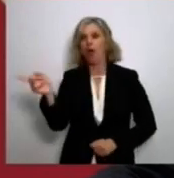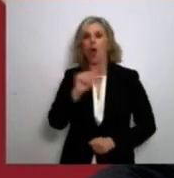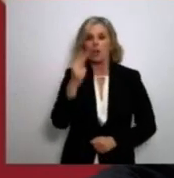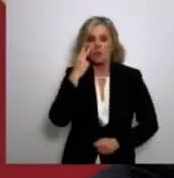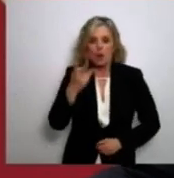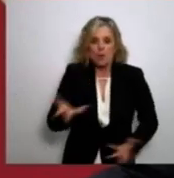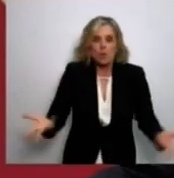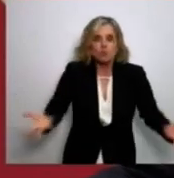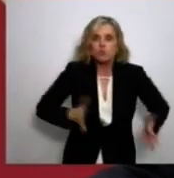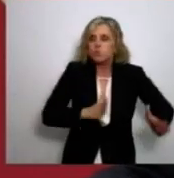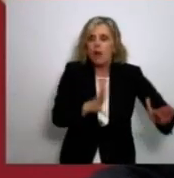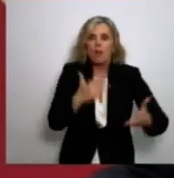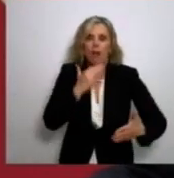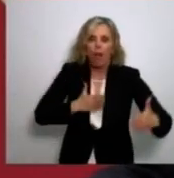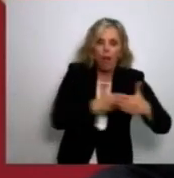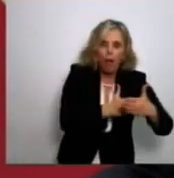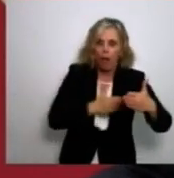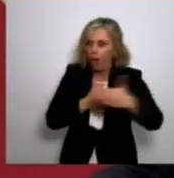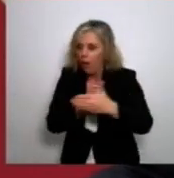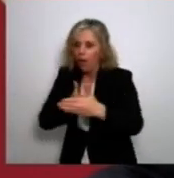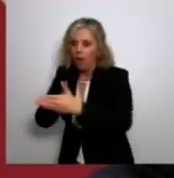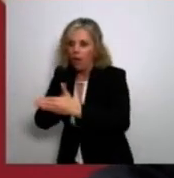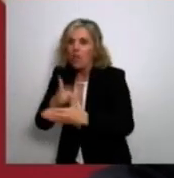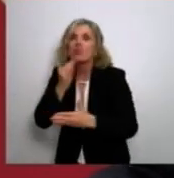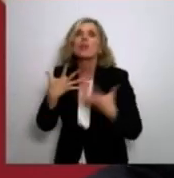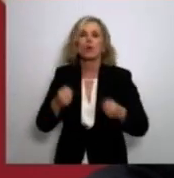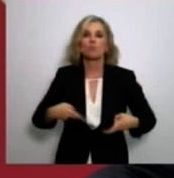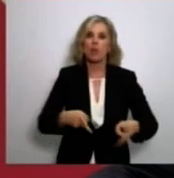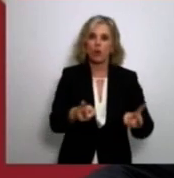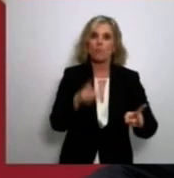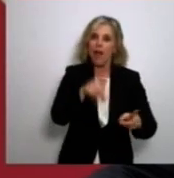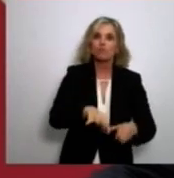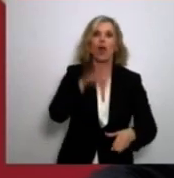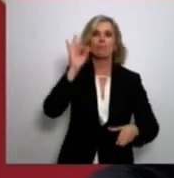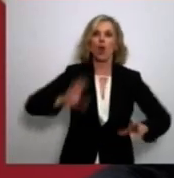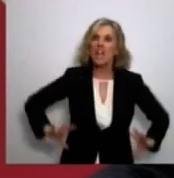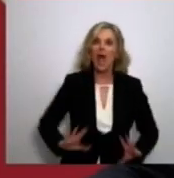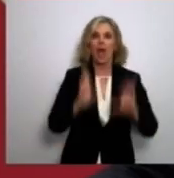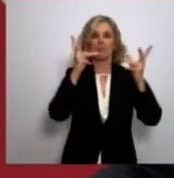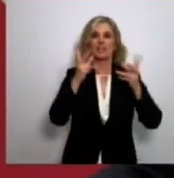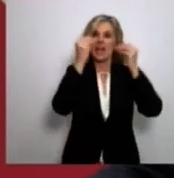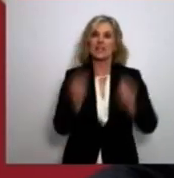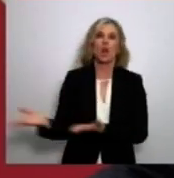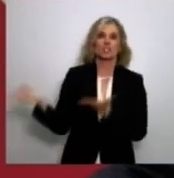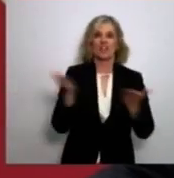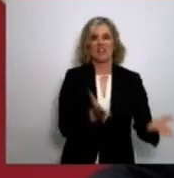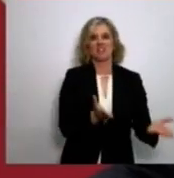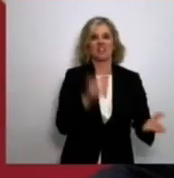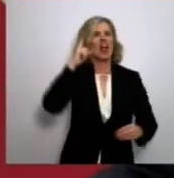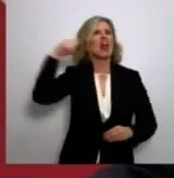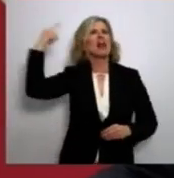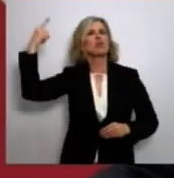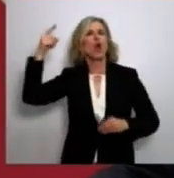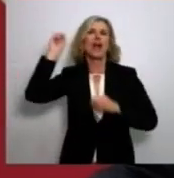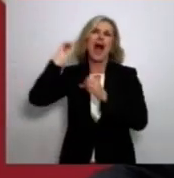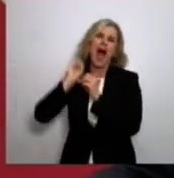έβλεπε ένα αδιέξοδο και έκανε μία επιλογή. Τους καλωσορίζουμε μαζί μας. Πετάξτε από πάνω σας τις ιδεολογίες.